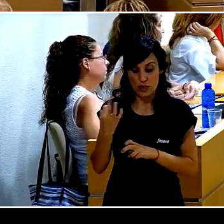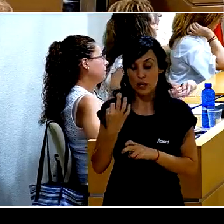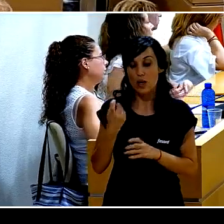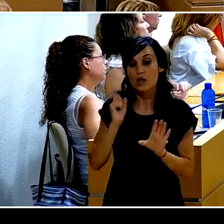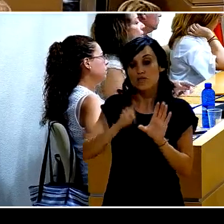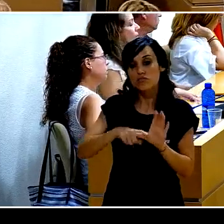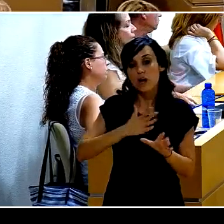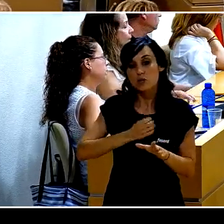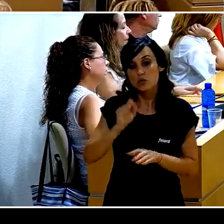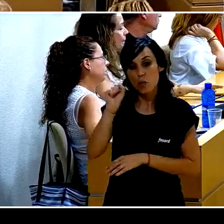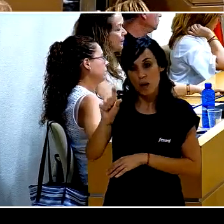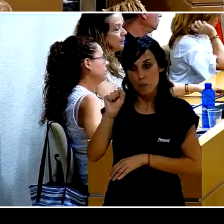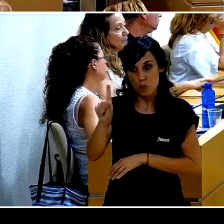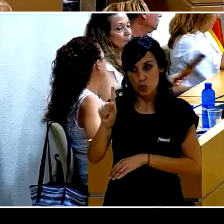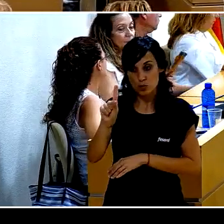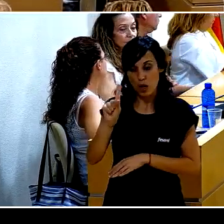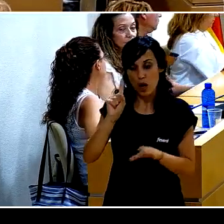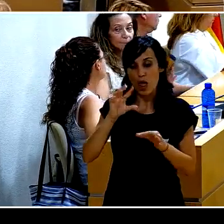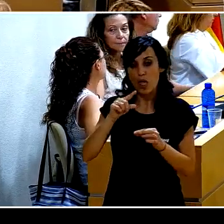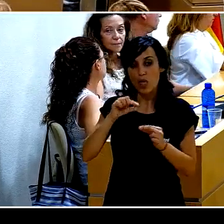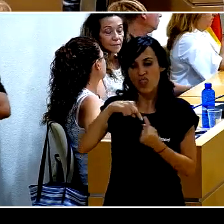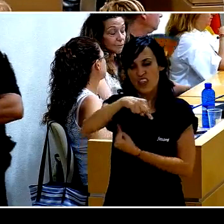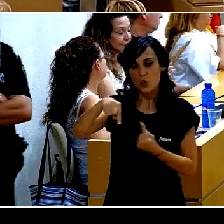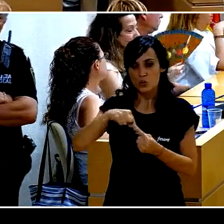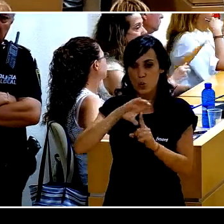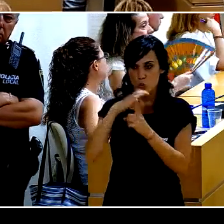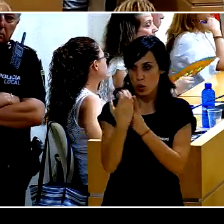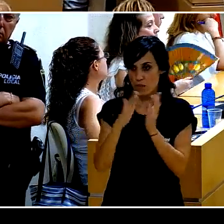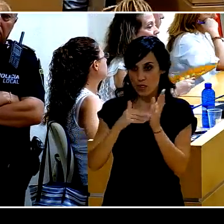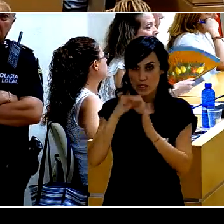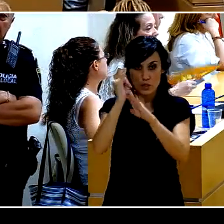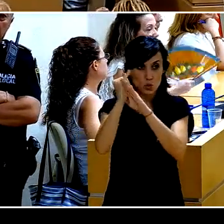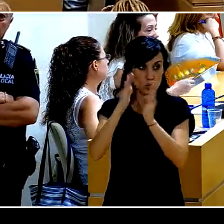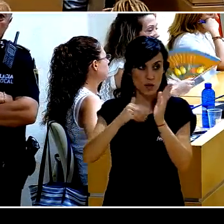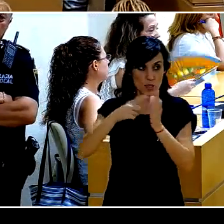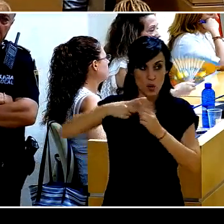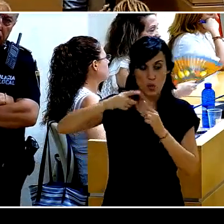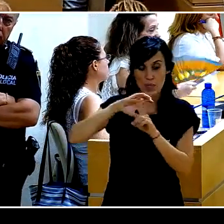de l'Ajuntament de Paiporta al Circuit Cultural Valencià de l'Institut Valencià de Cultura.